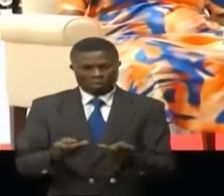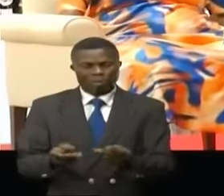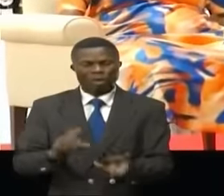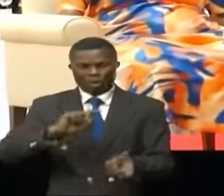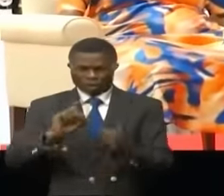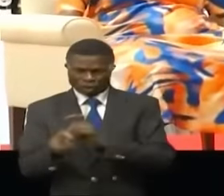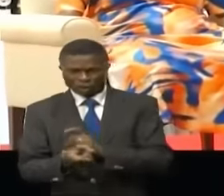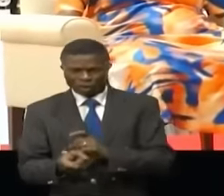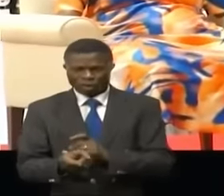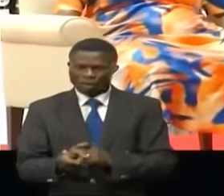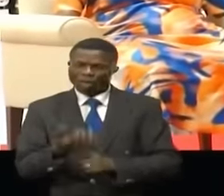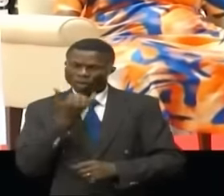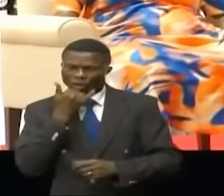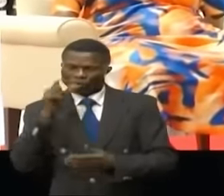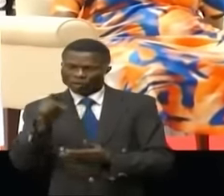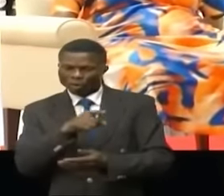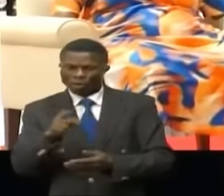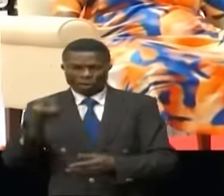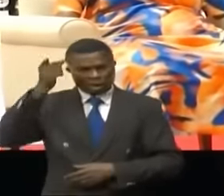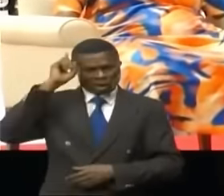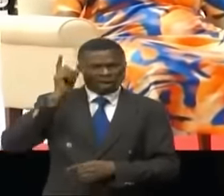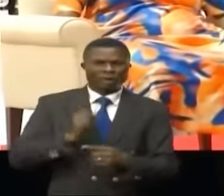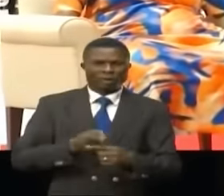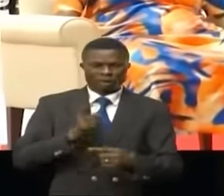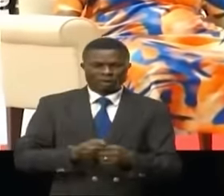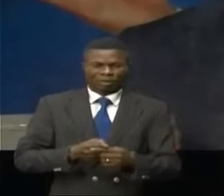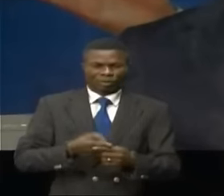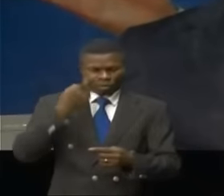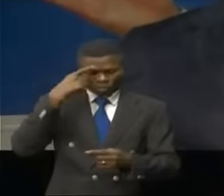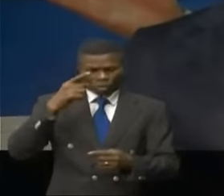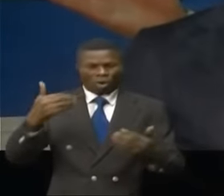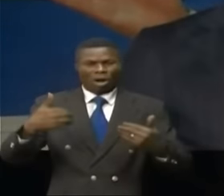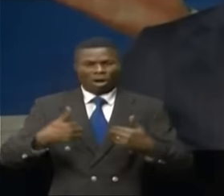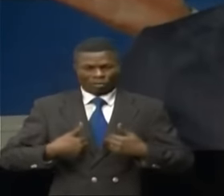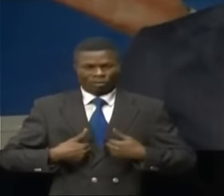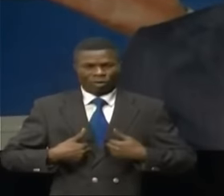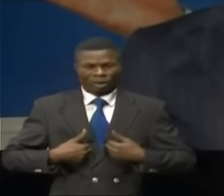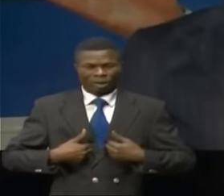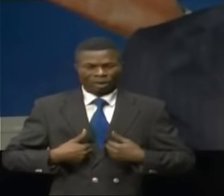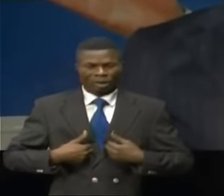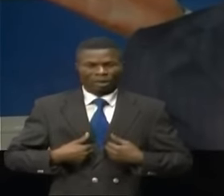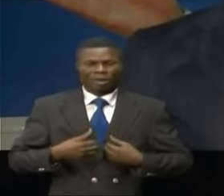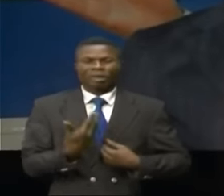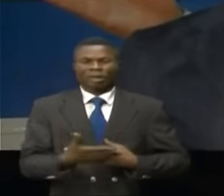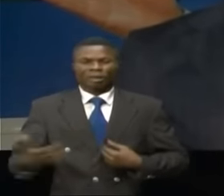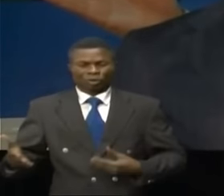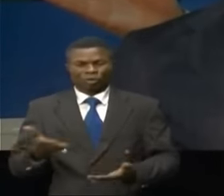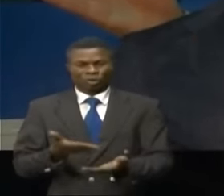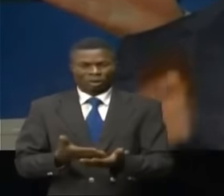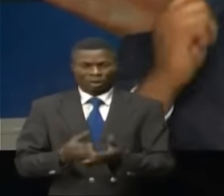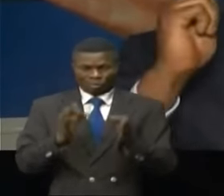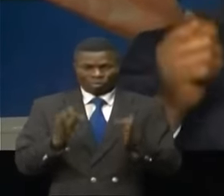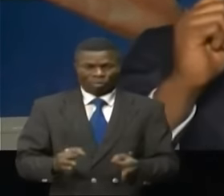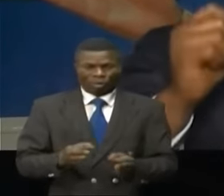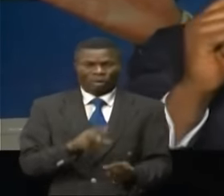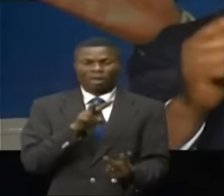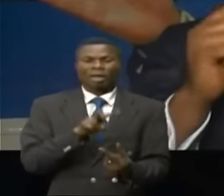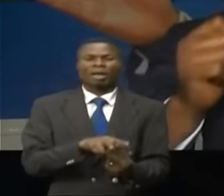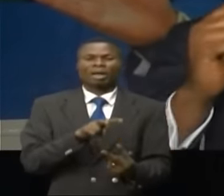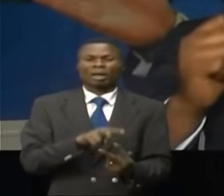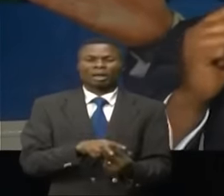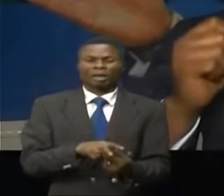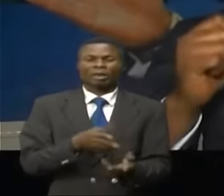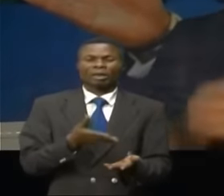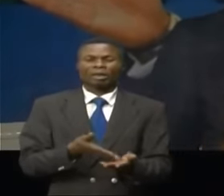améliorer davantage. À l'époque, c'était plus difficile pour qu'on ait même cet investissement, mais la garantie pour